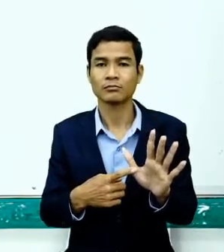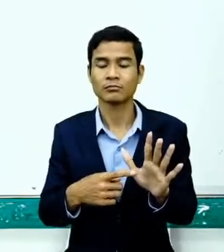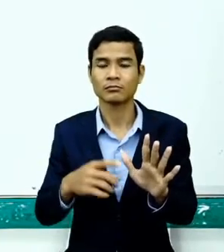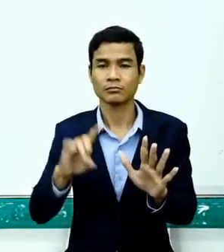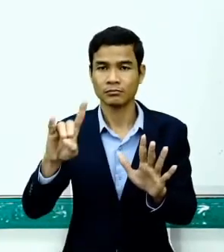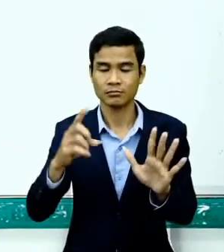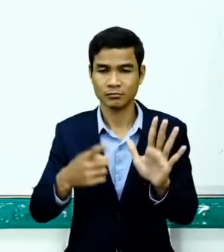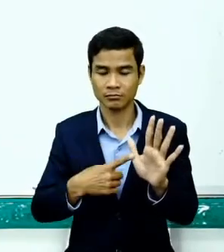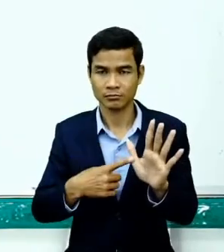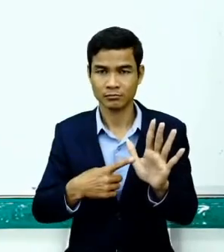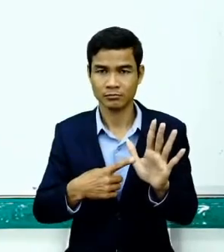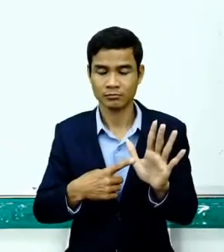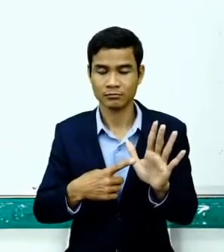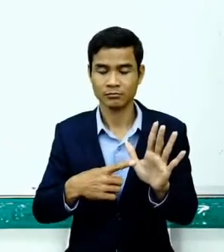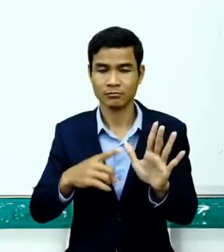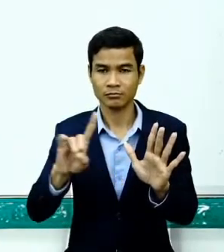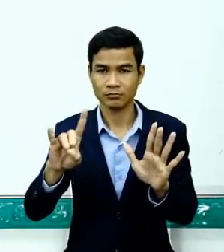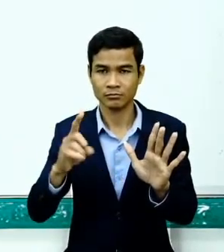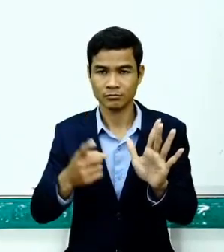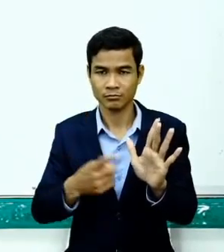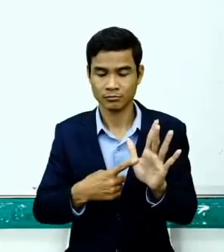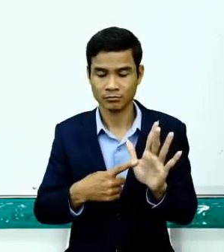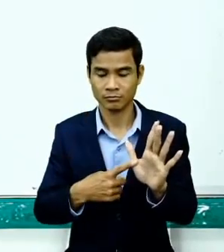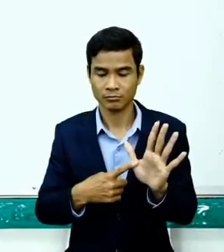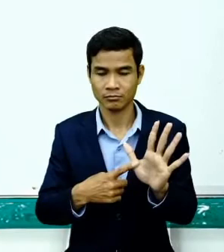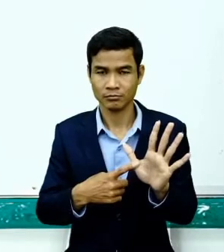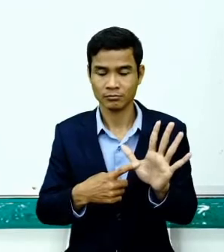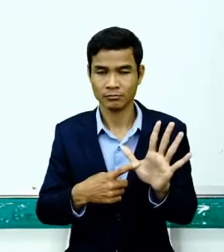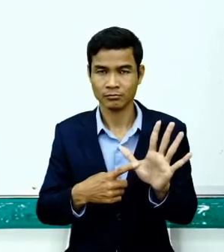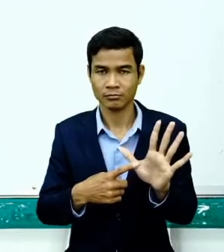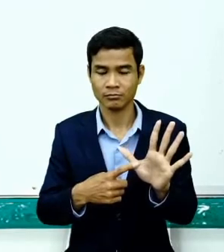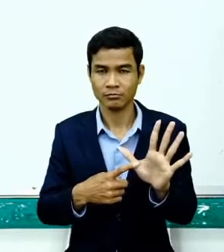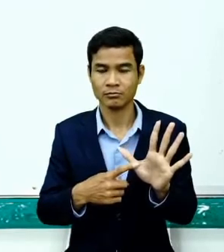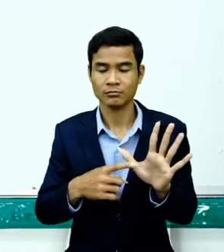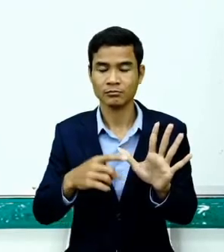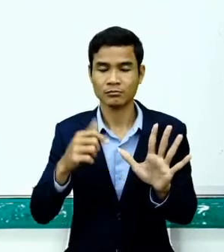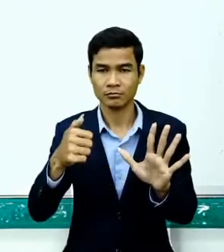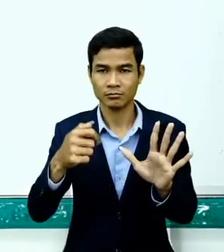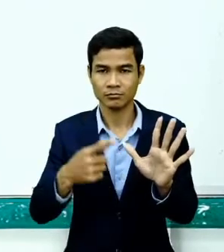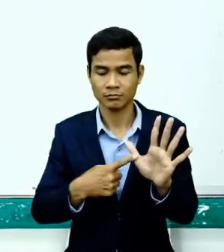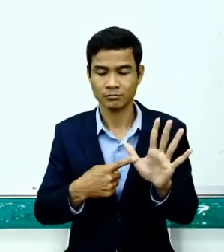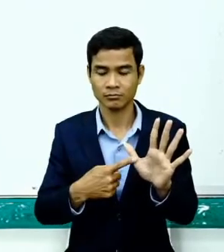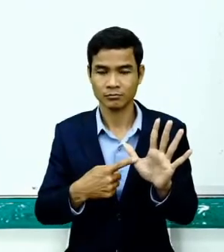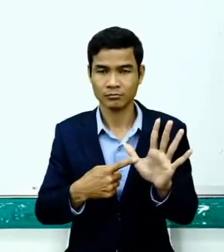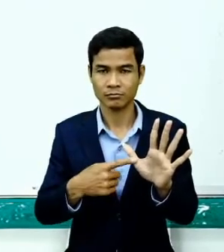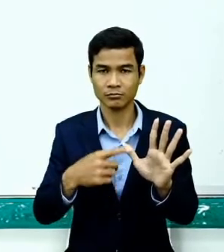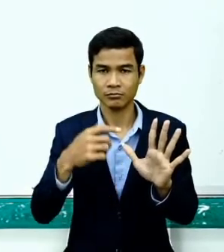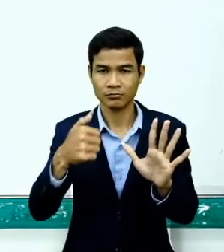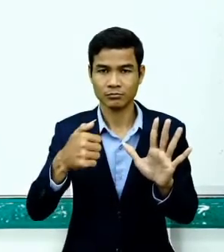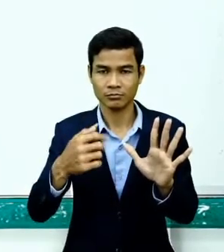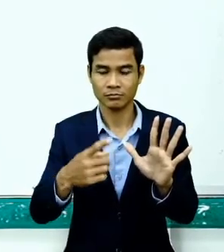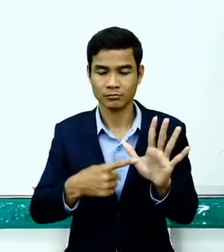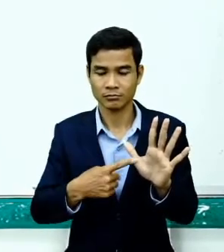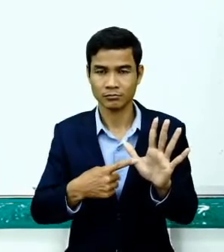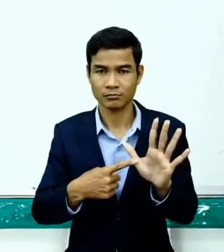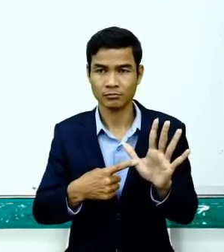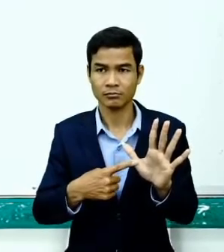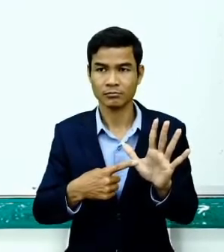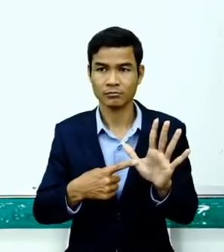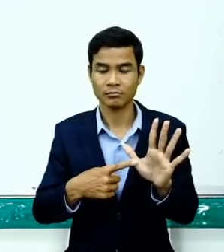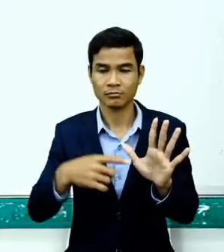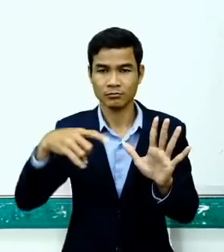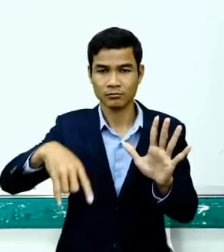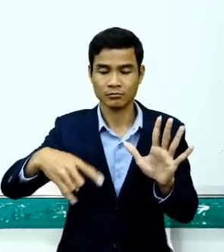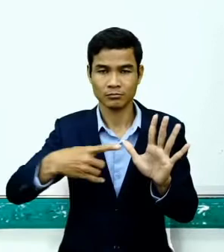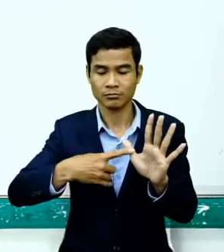មីមីនីនី